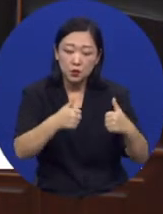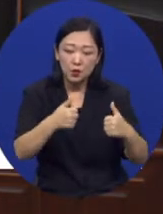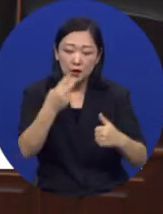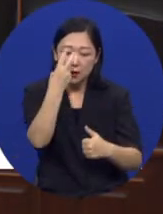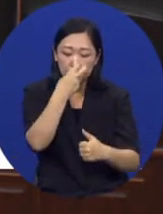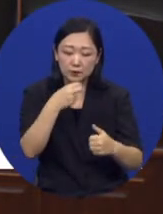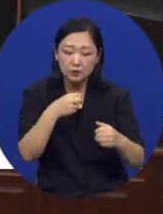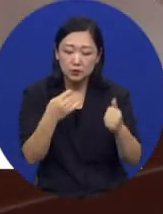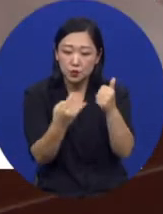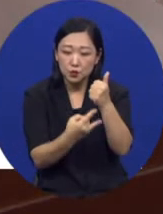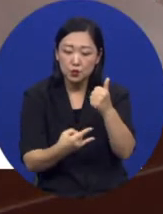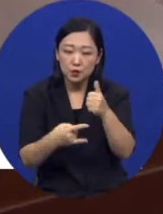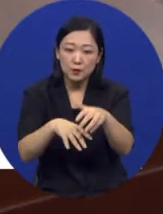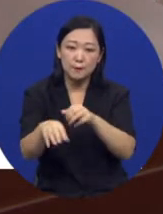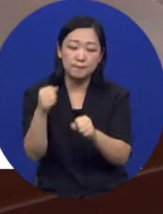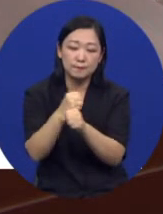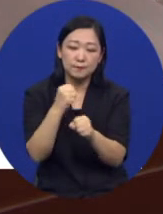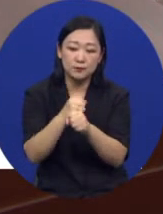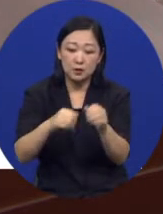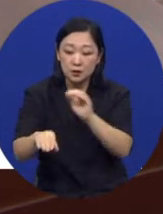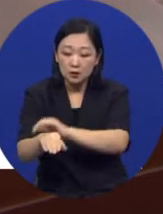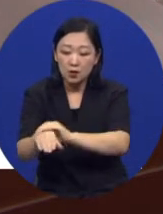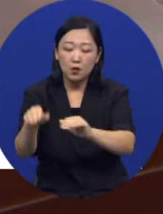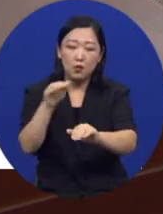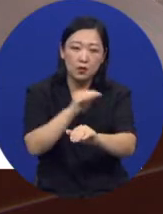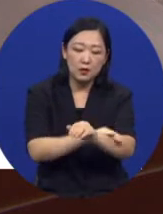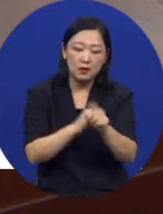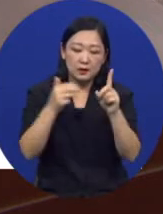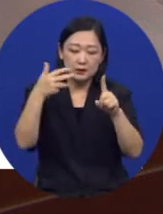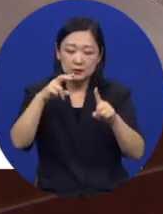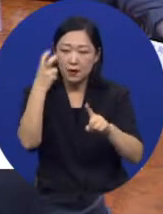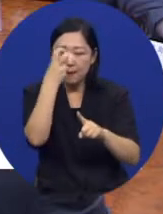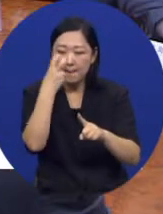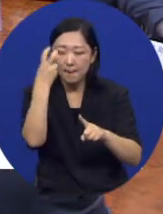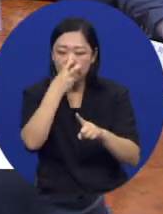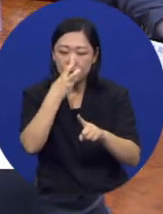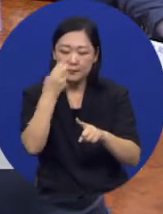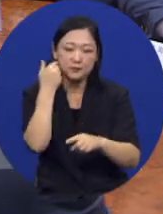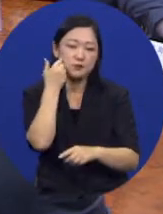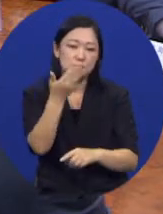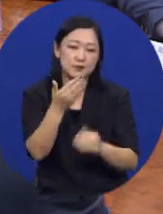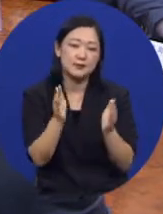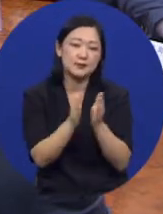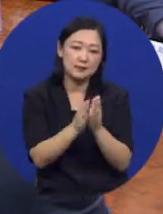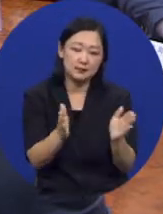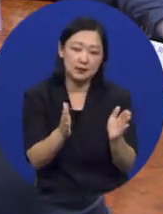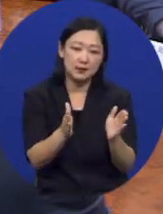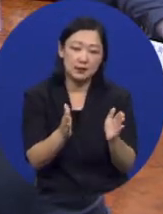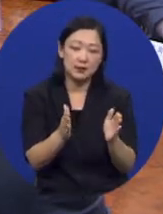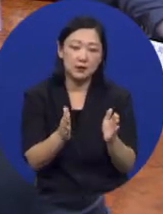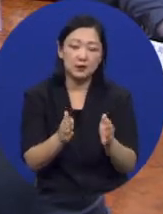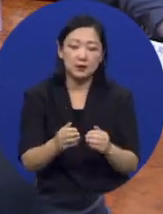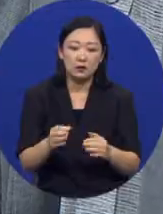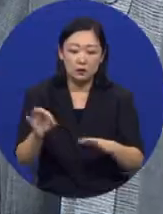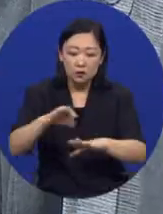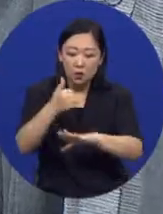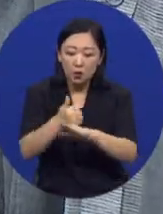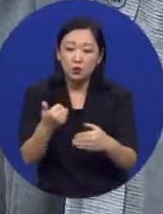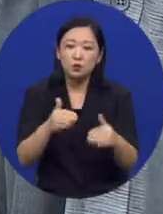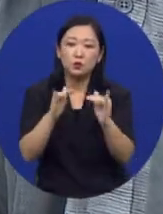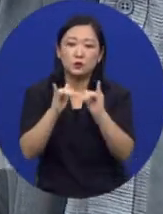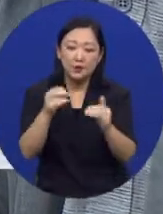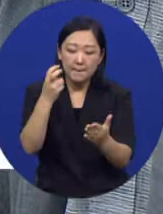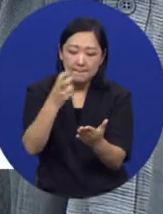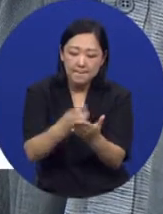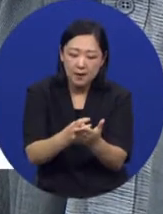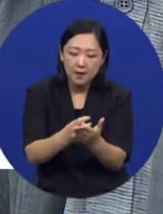구성해 여야가 1차 검증 후 청문회를 시행해 왔습니다. 특별자치도 출범 이후 제왕적